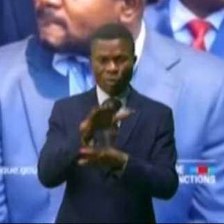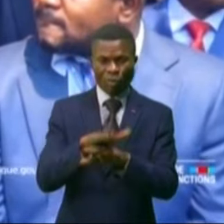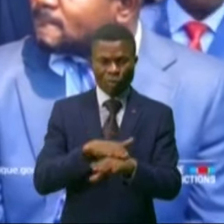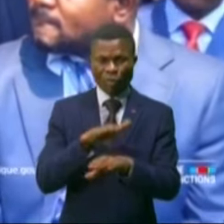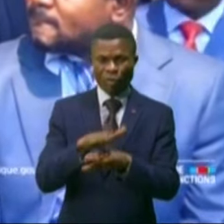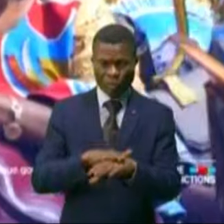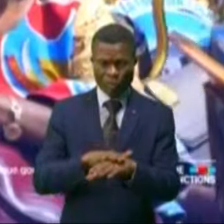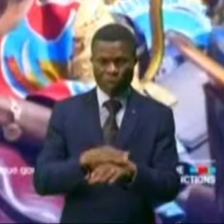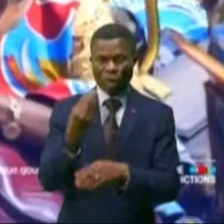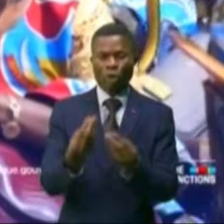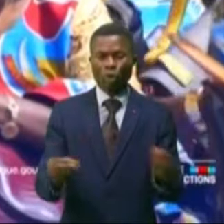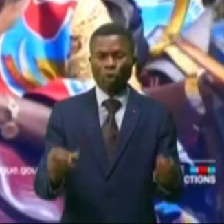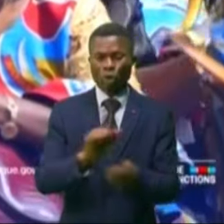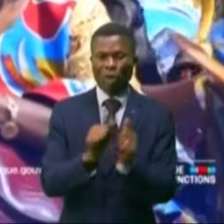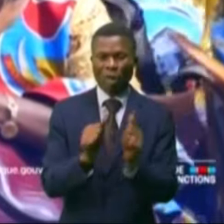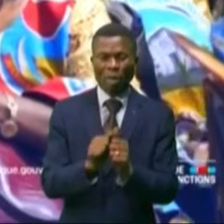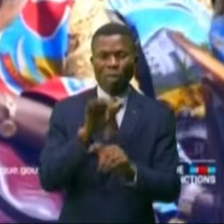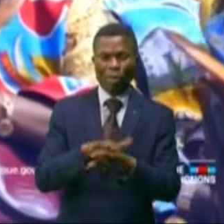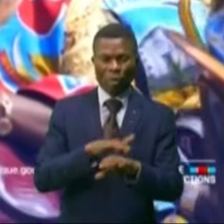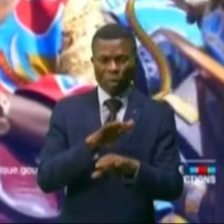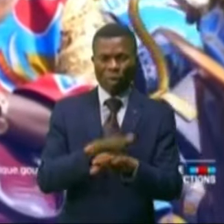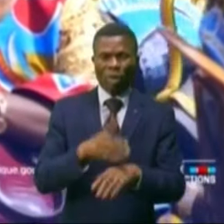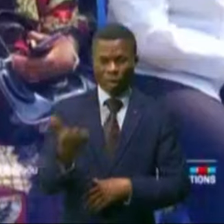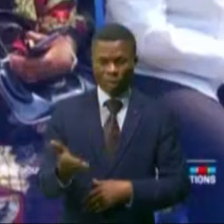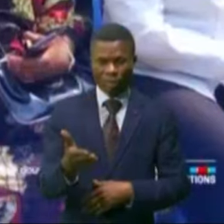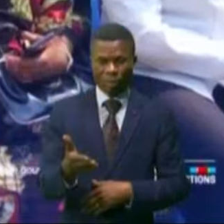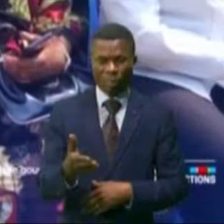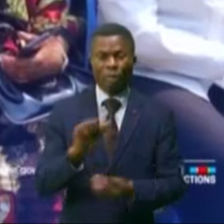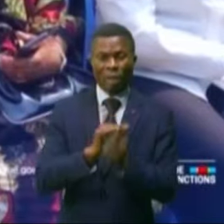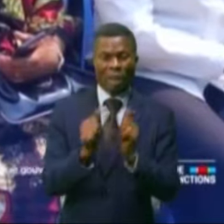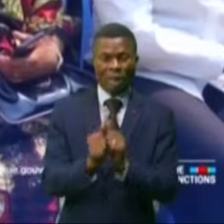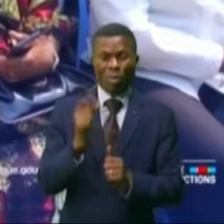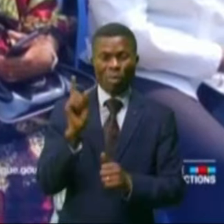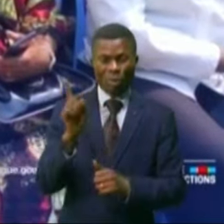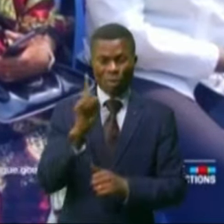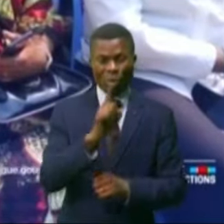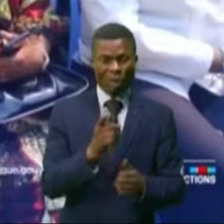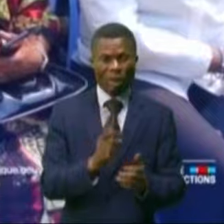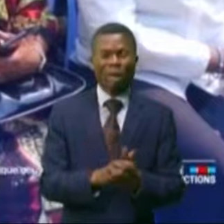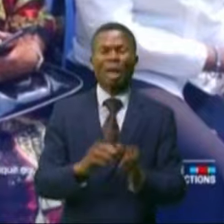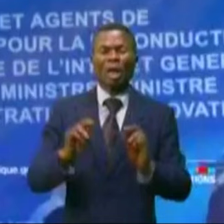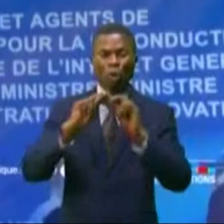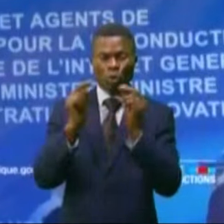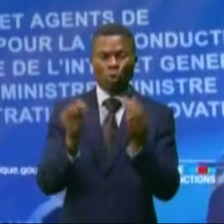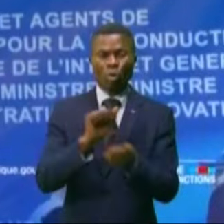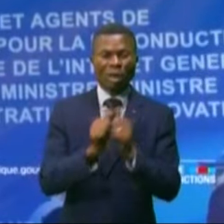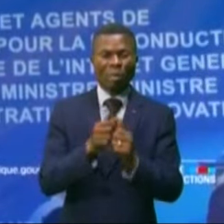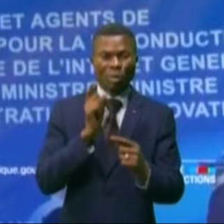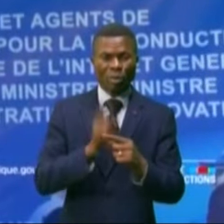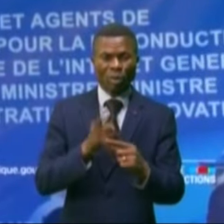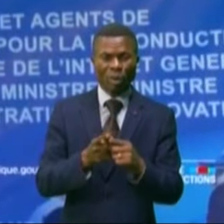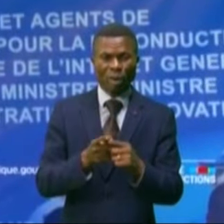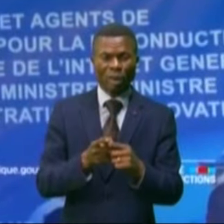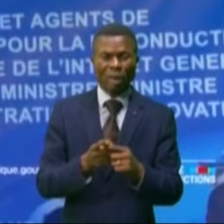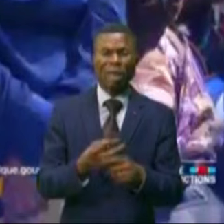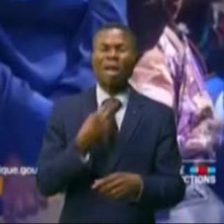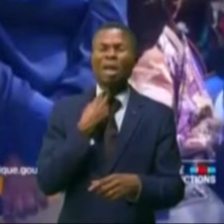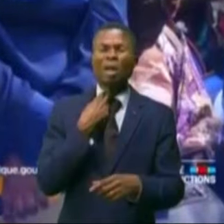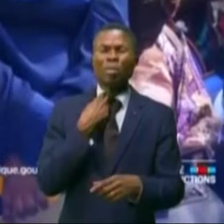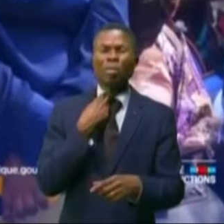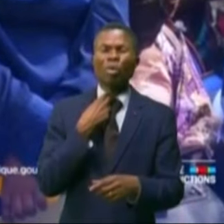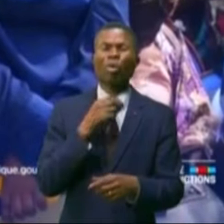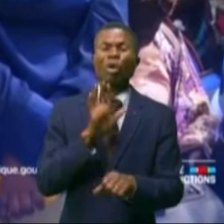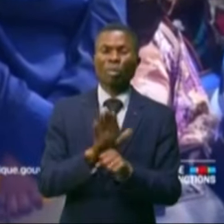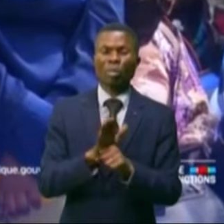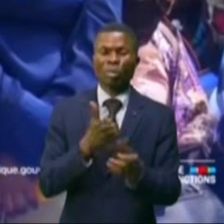tous ces défis l'un après l'autre. Parmi ces défis, il y en a ceux qui se posent davantage avec acuité et